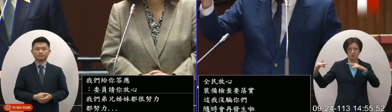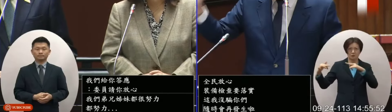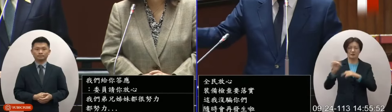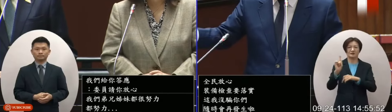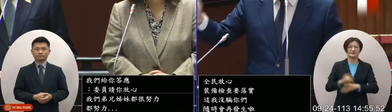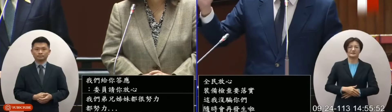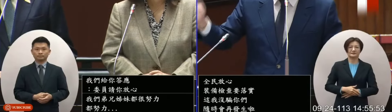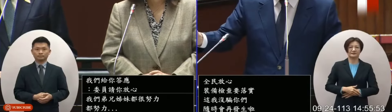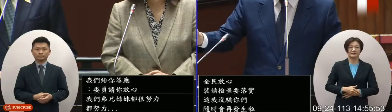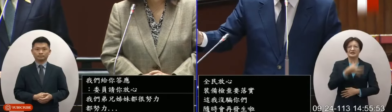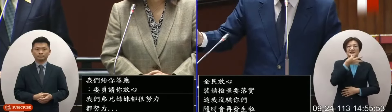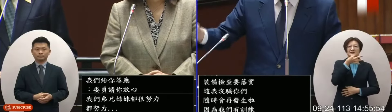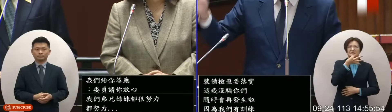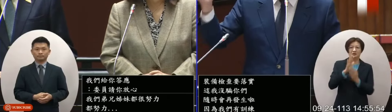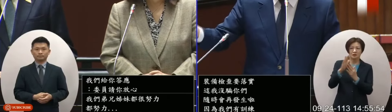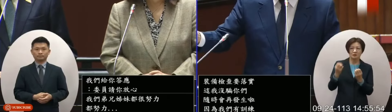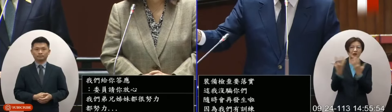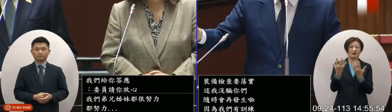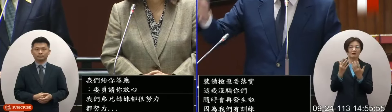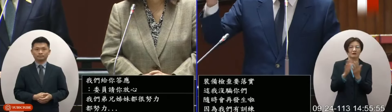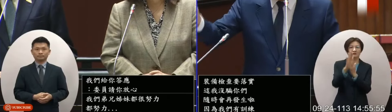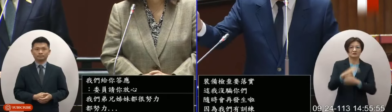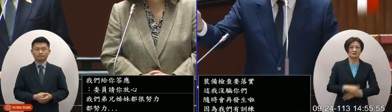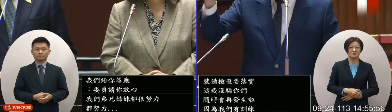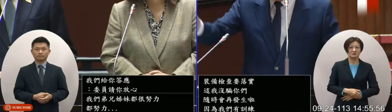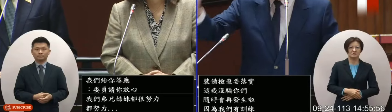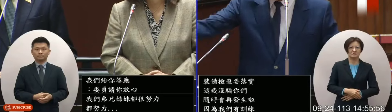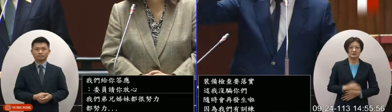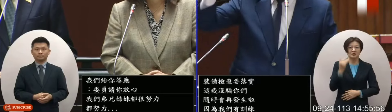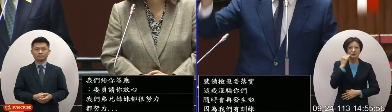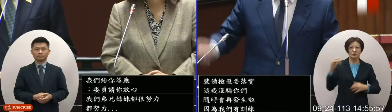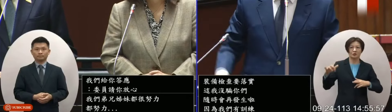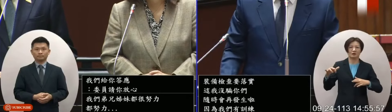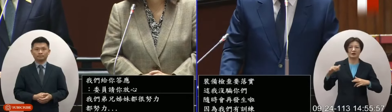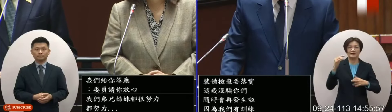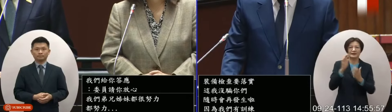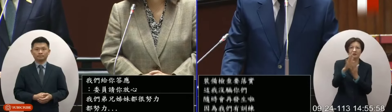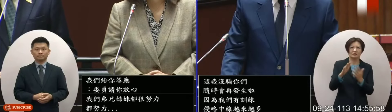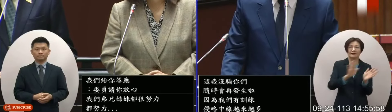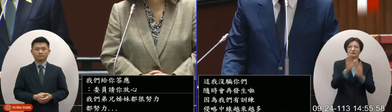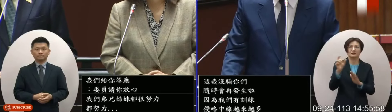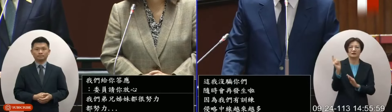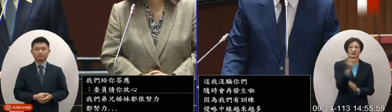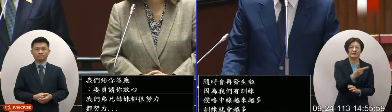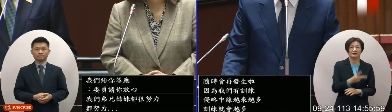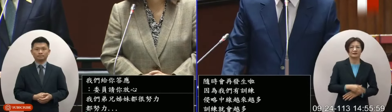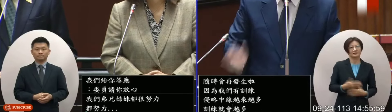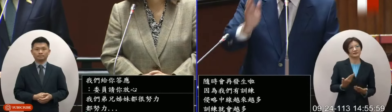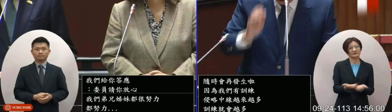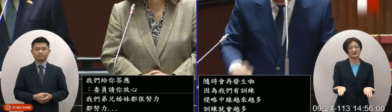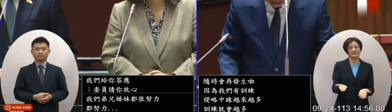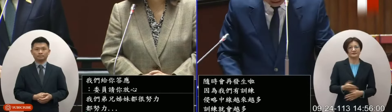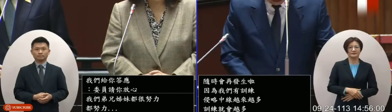侪意外就会发生，搁再发生，搁处理，搁背搁扭袂起来，迄个时阵就歹势啊！哦，好